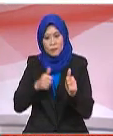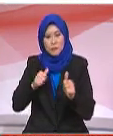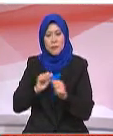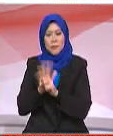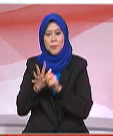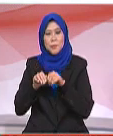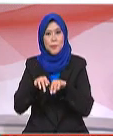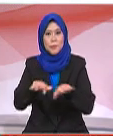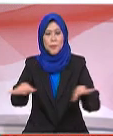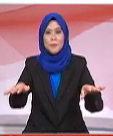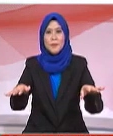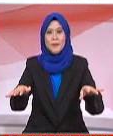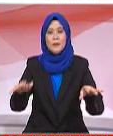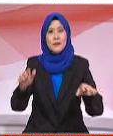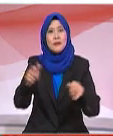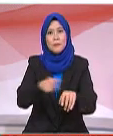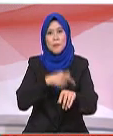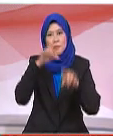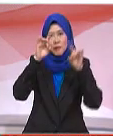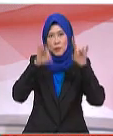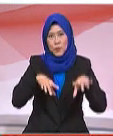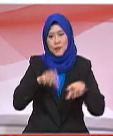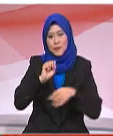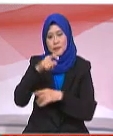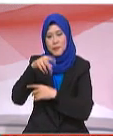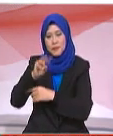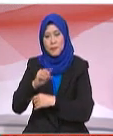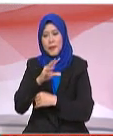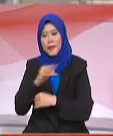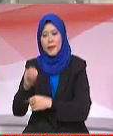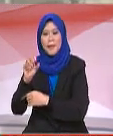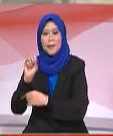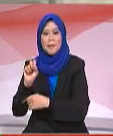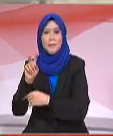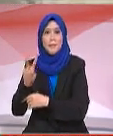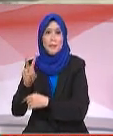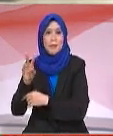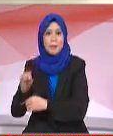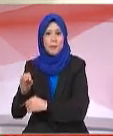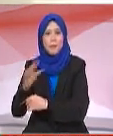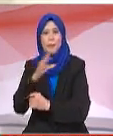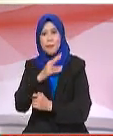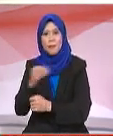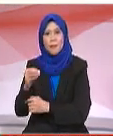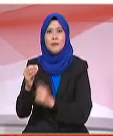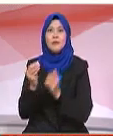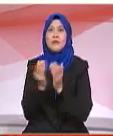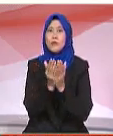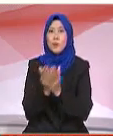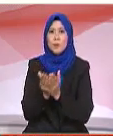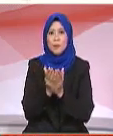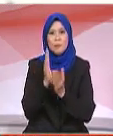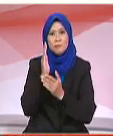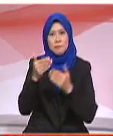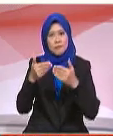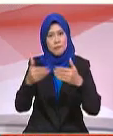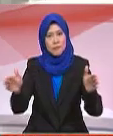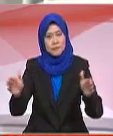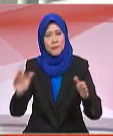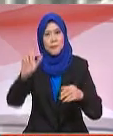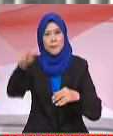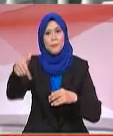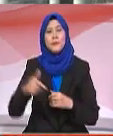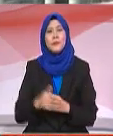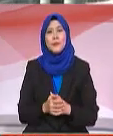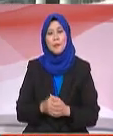penularan COVID-19 sepanjang peperiksaan SPM, SBM dan semasa sesi persekolahan dibuka kelak. Beliau